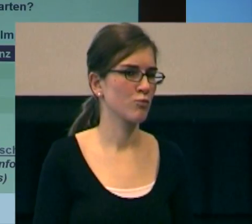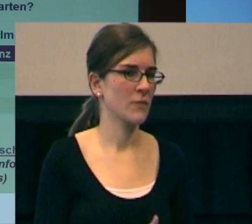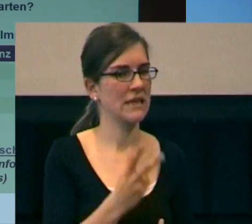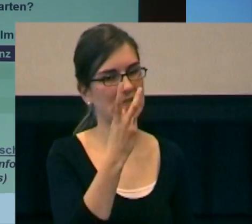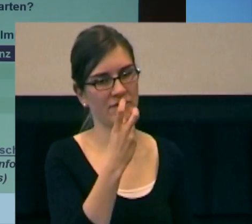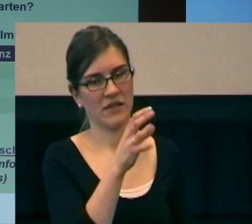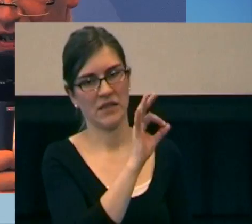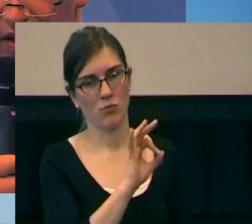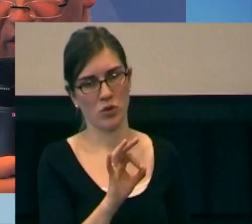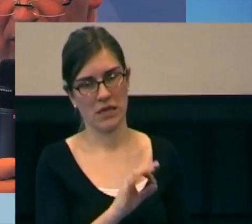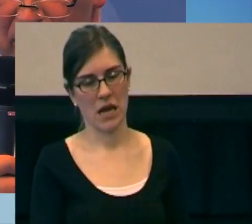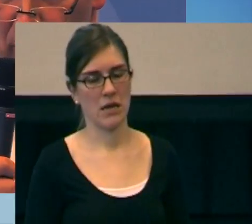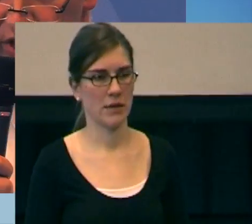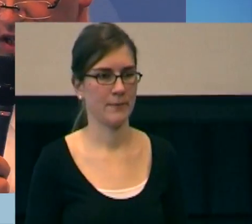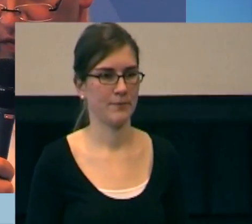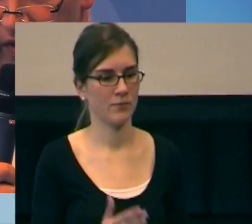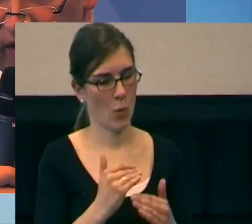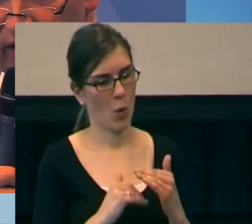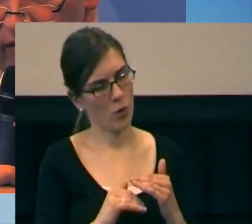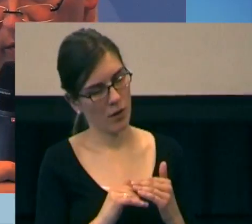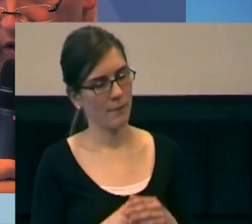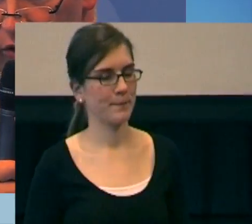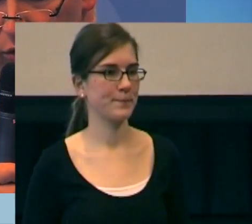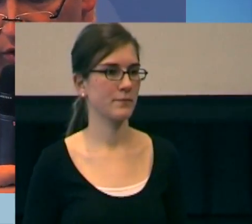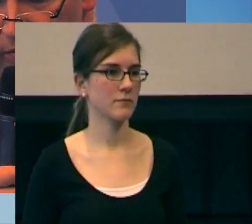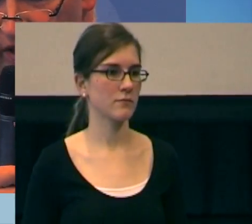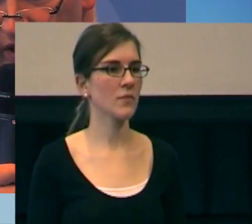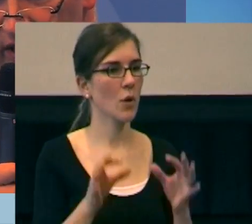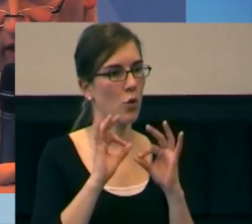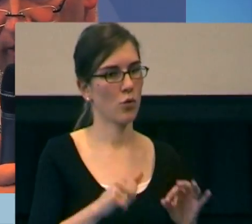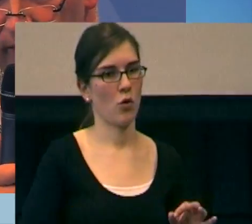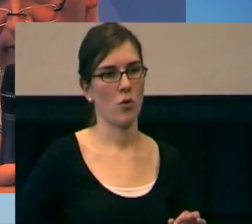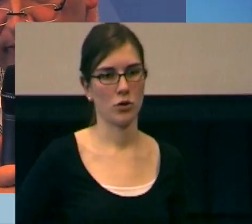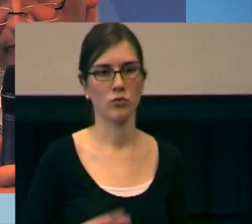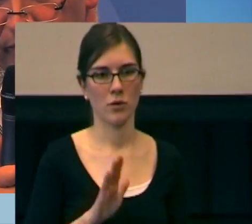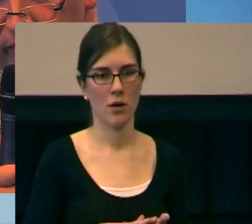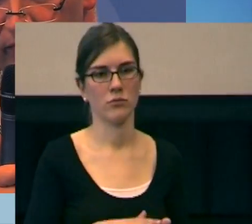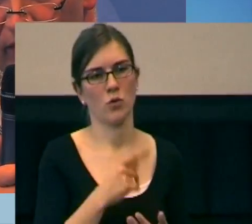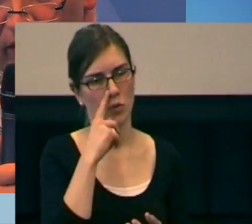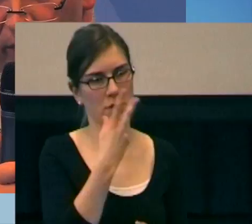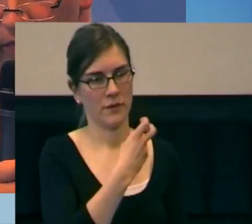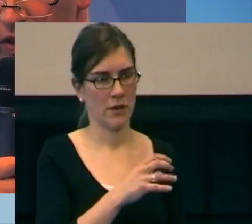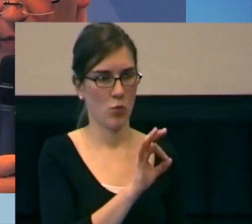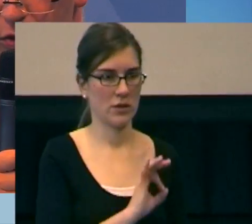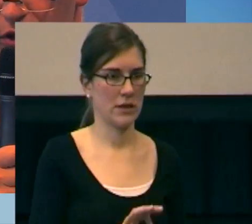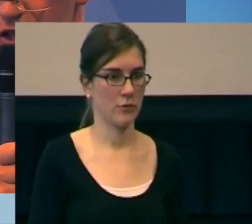20% und drunter, wenn man gut operieren kann. Ja, und ich habe versprochen, schnell